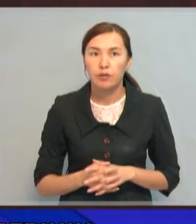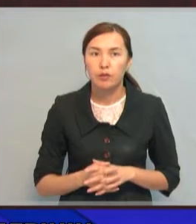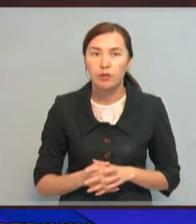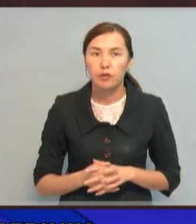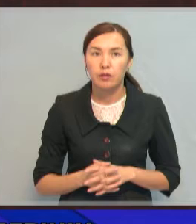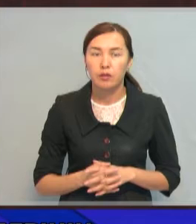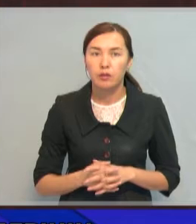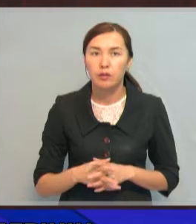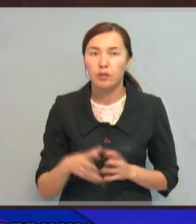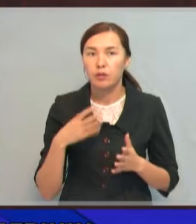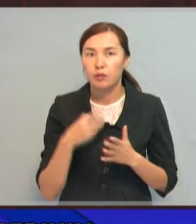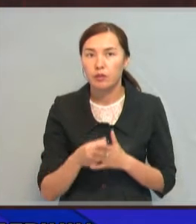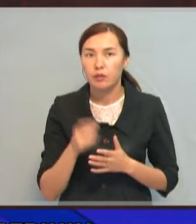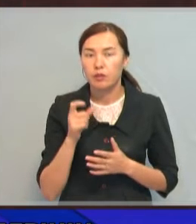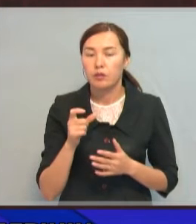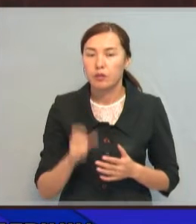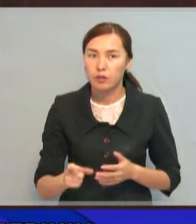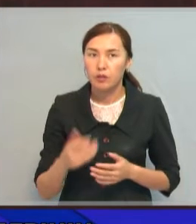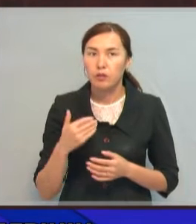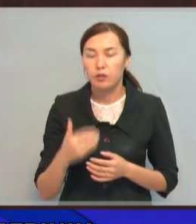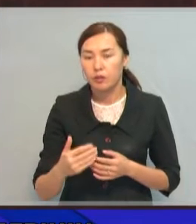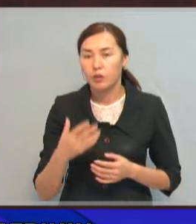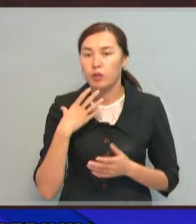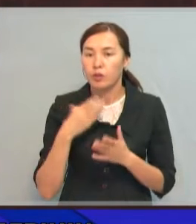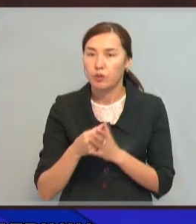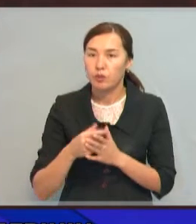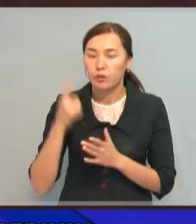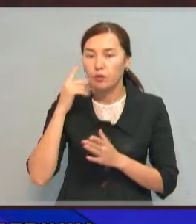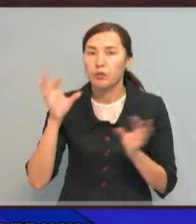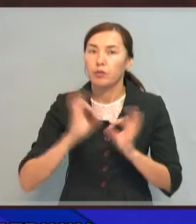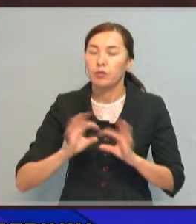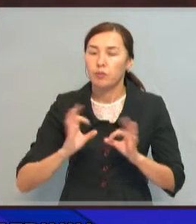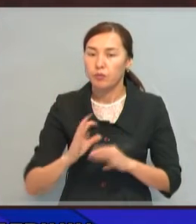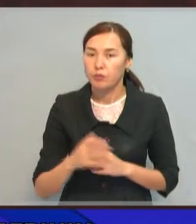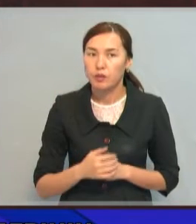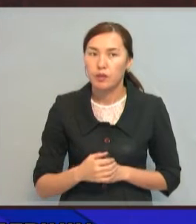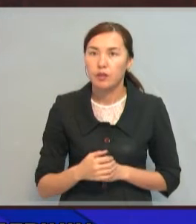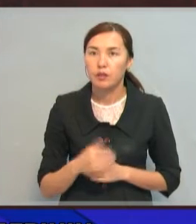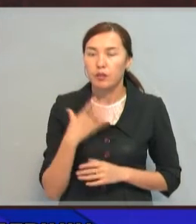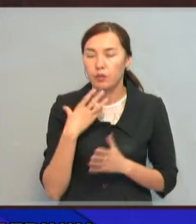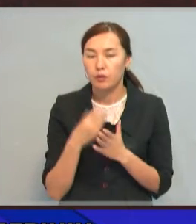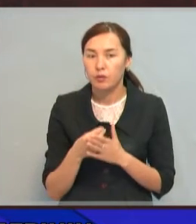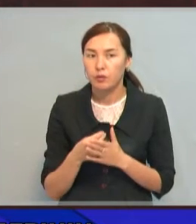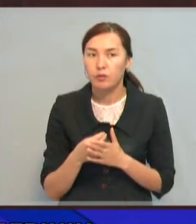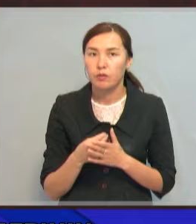ауылда тұрған өзіміздің азаматтарының өзінің пікірін білдіруде өздерінің